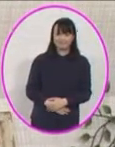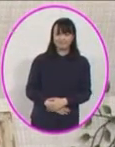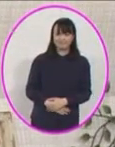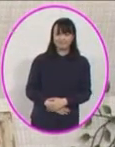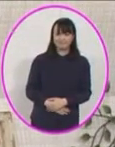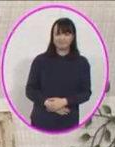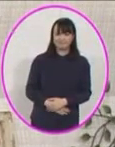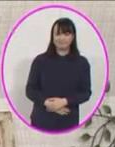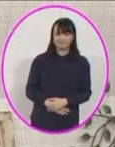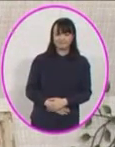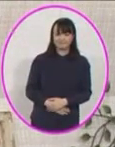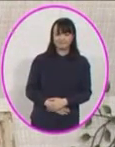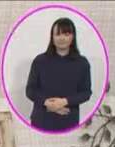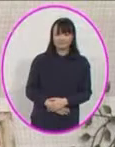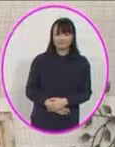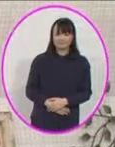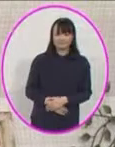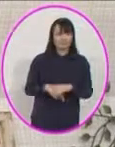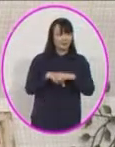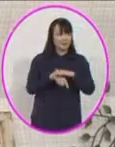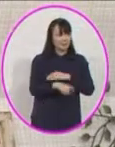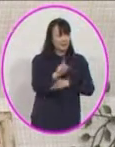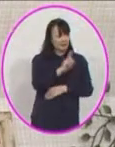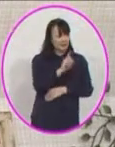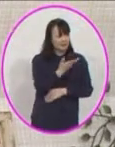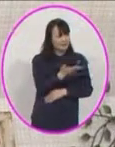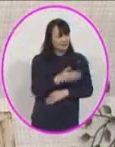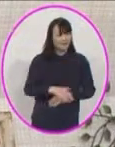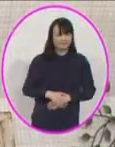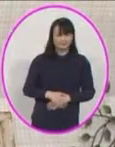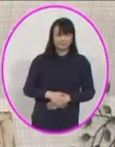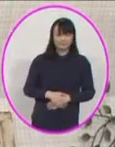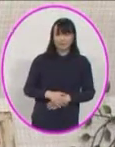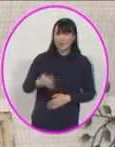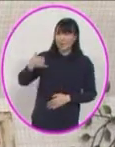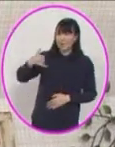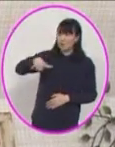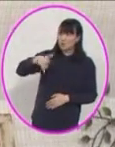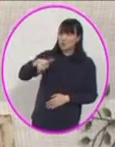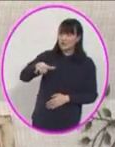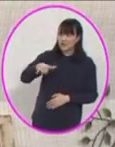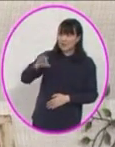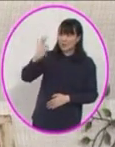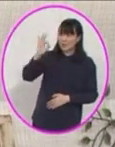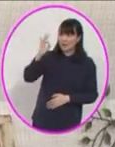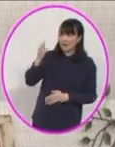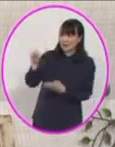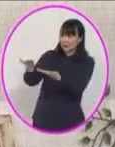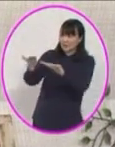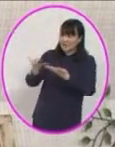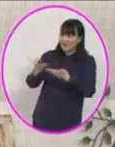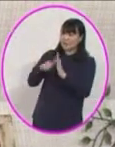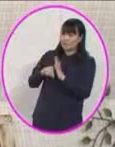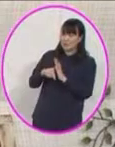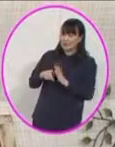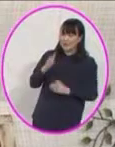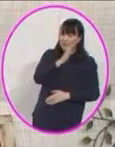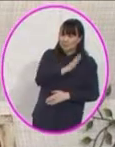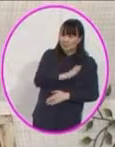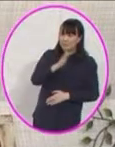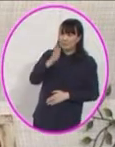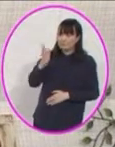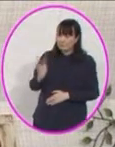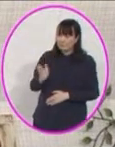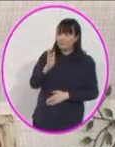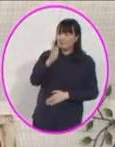手話で形が頭になりますこれをどういうこれはお相撲さんが被顕彰を子を撮る時にこうて刀を着るのも